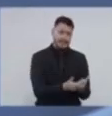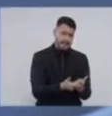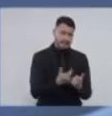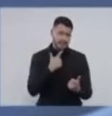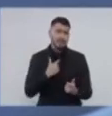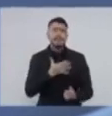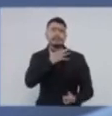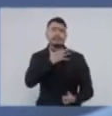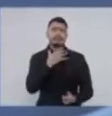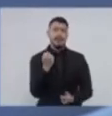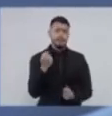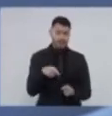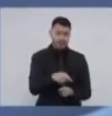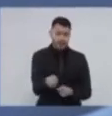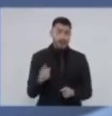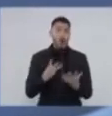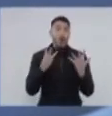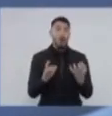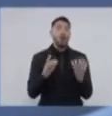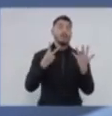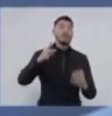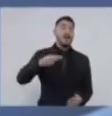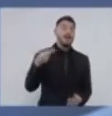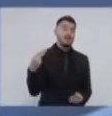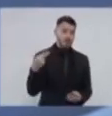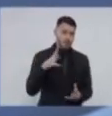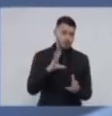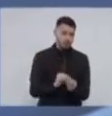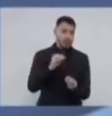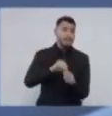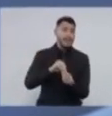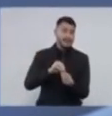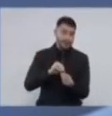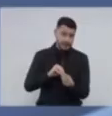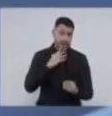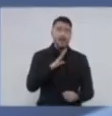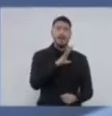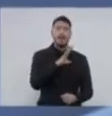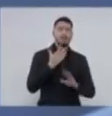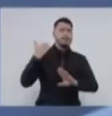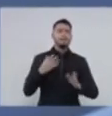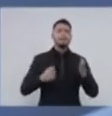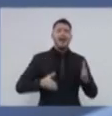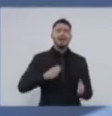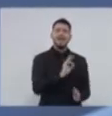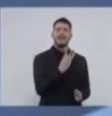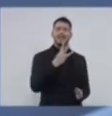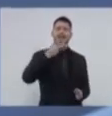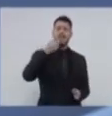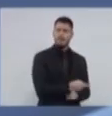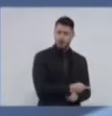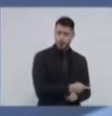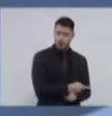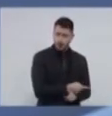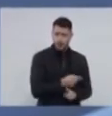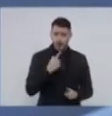αυξάνεται στα 87€ τον απρίλιο από 53€ το μάρτιο άρα επιδοτούμε με 290€ τη mw για